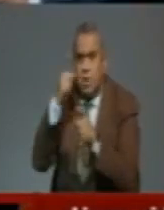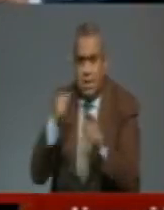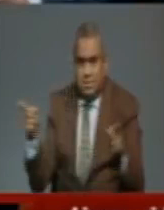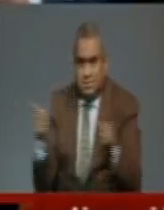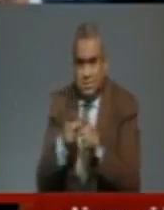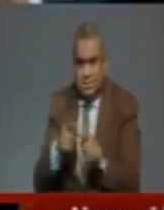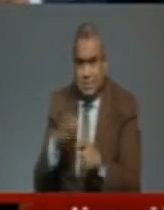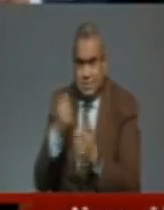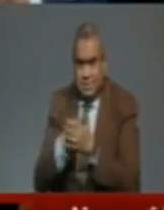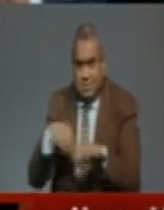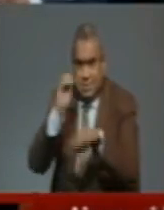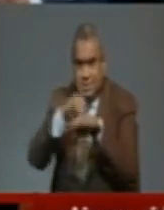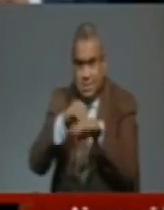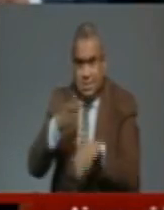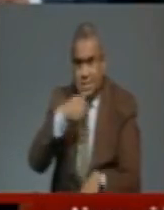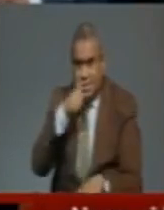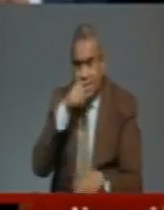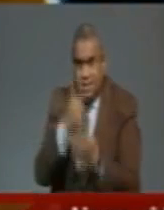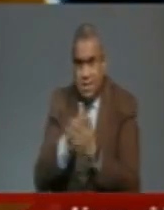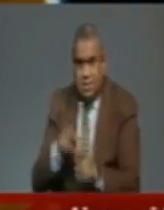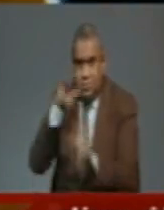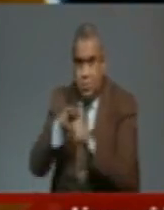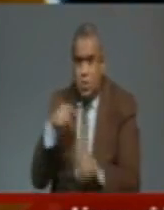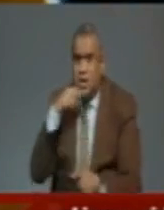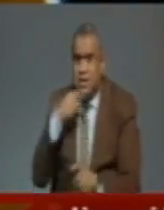احنا حرمنا الناس عشان نعمل ده كامل؟ لا طبعا. لا